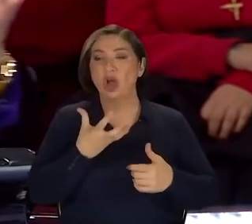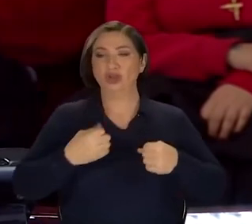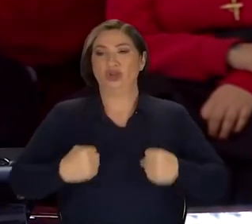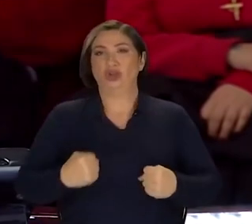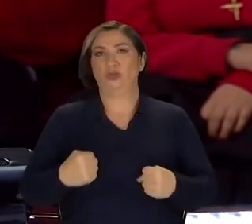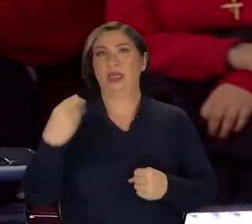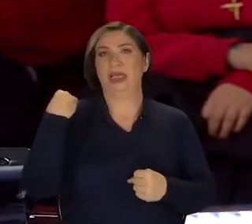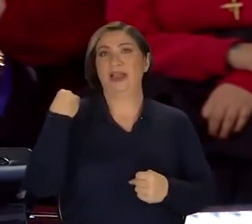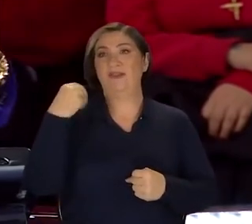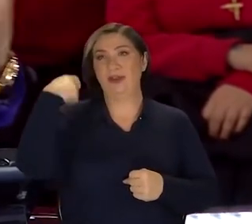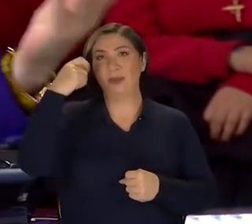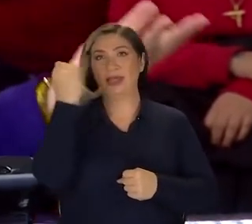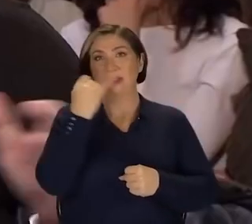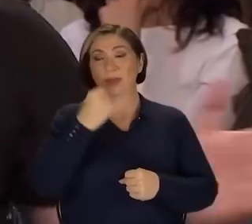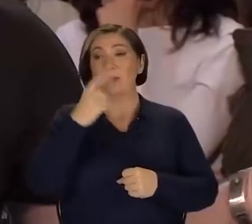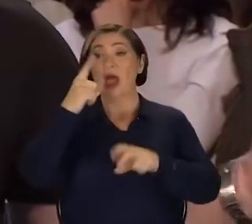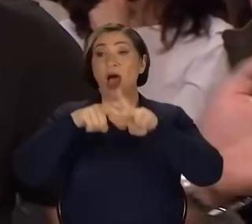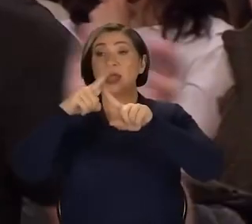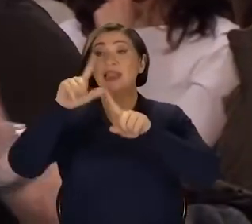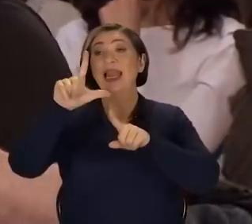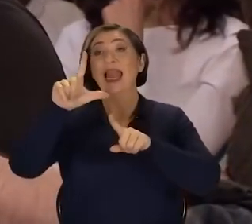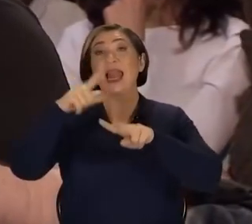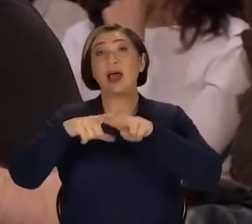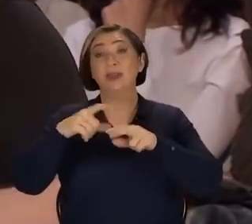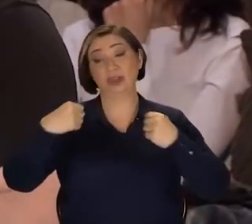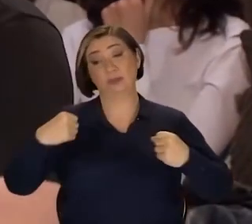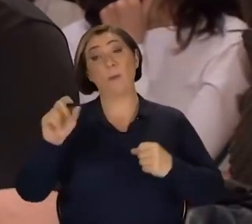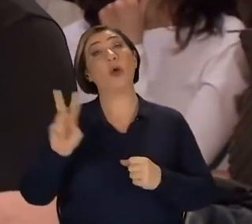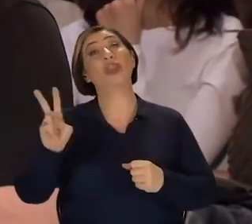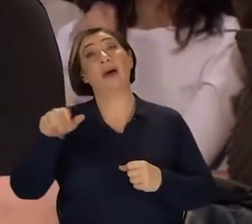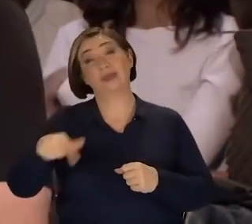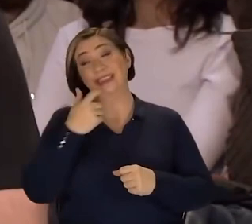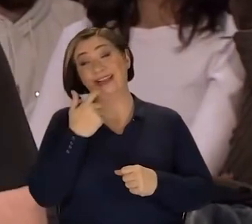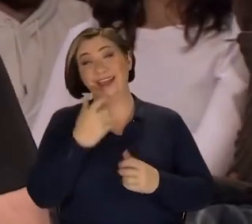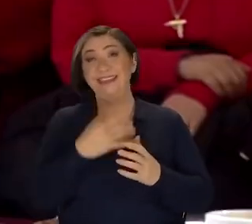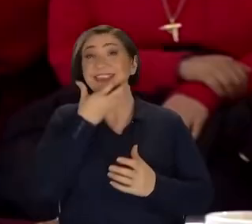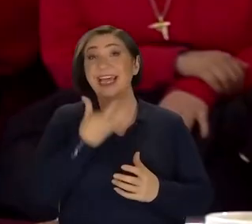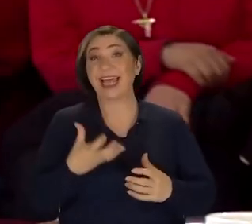bu yeni film eleştirmenleri. Eskiden bir Atilla bu sene moda ama şişman evet, ve sakallı.